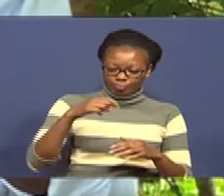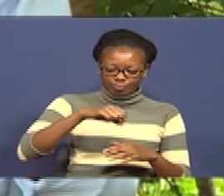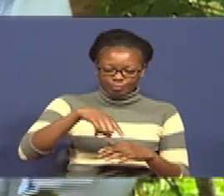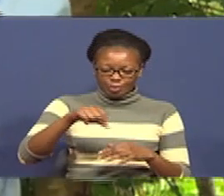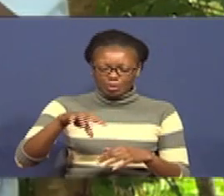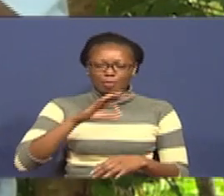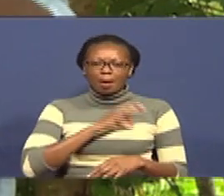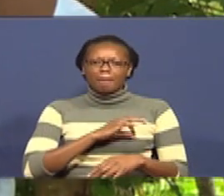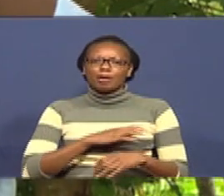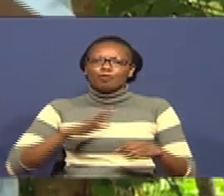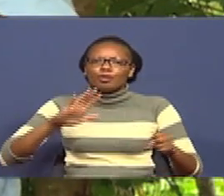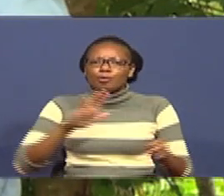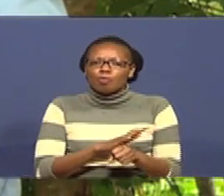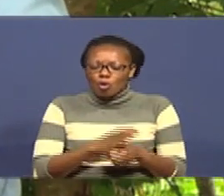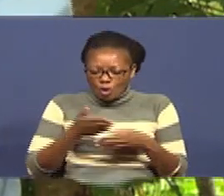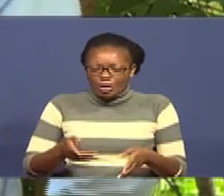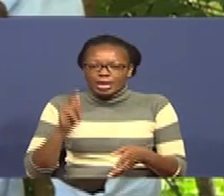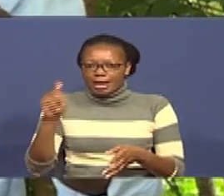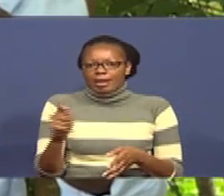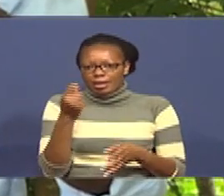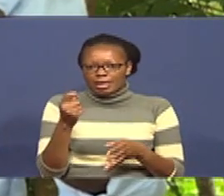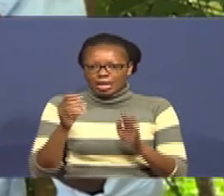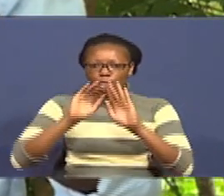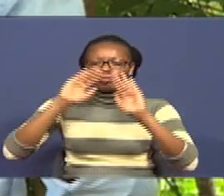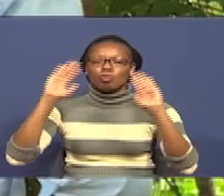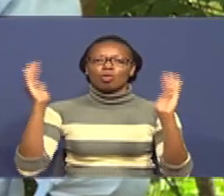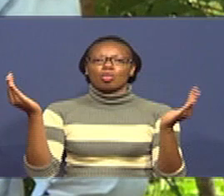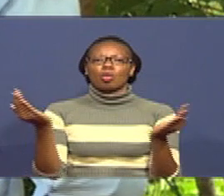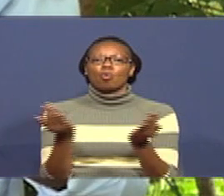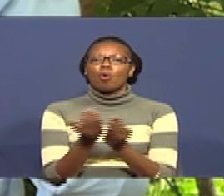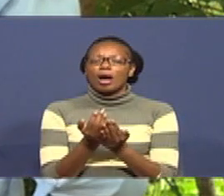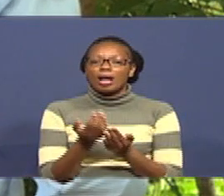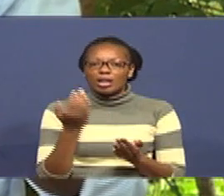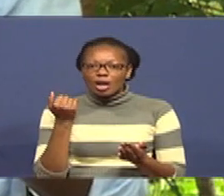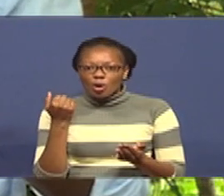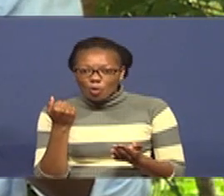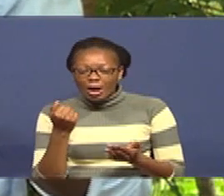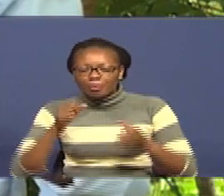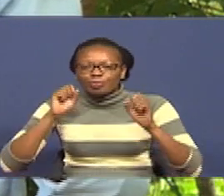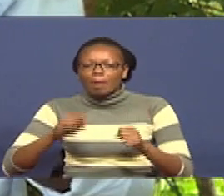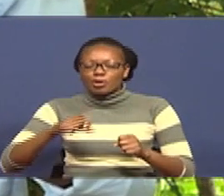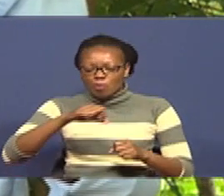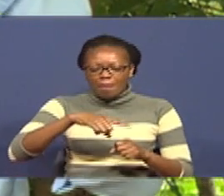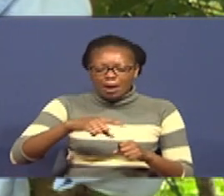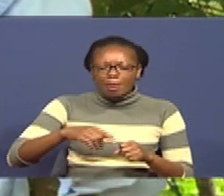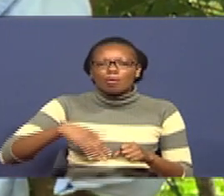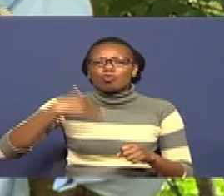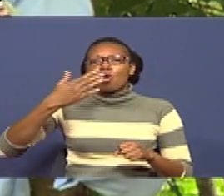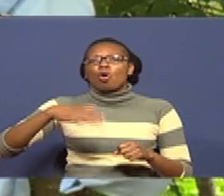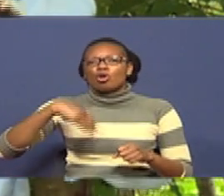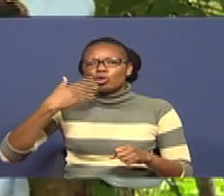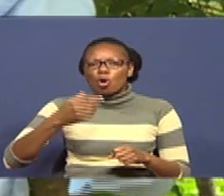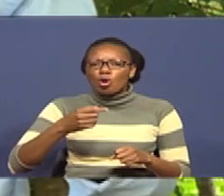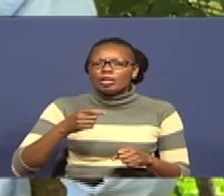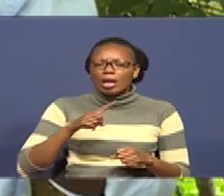tele si humu tu nchini bali dunia nzima. Kwani kilimo hiki hakina msimu, ni rahisi kudhibiti magonjwa